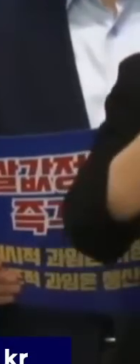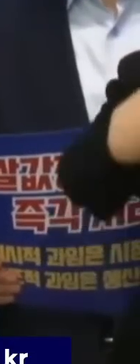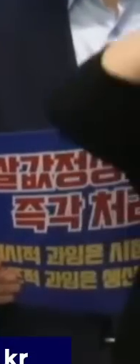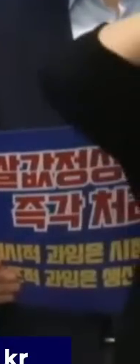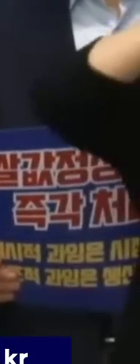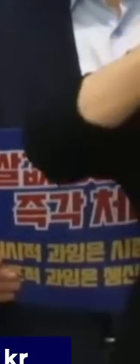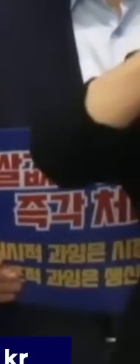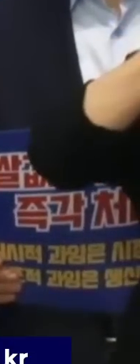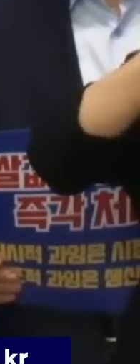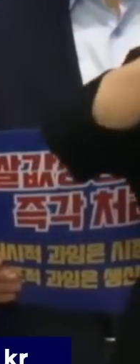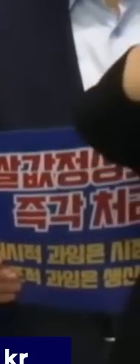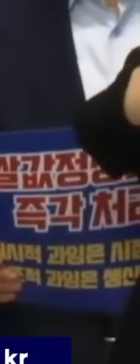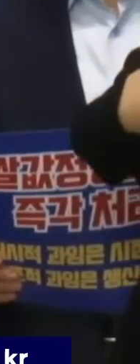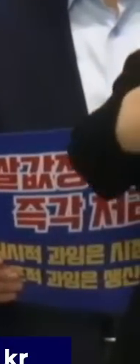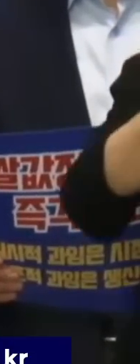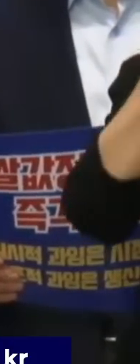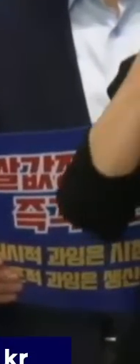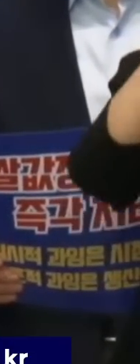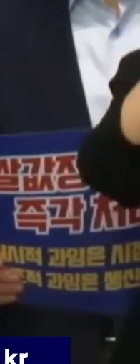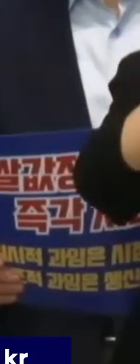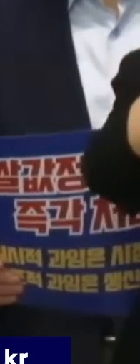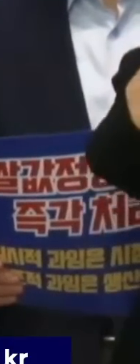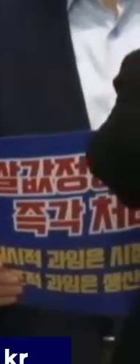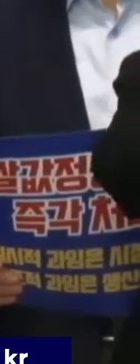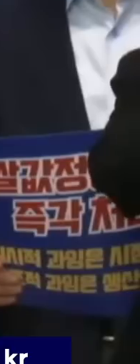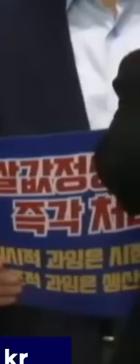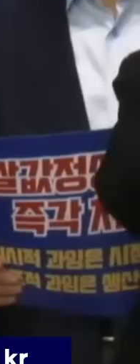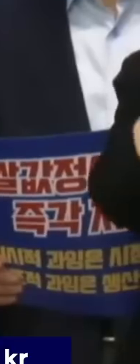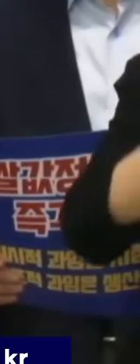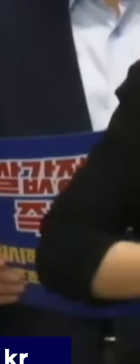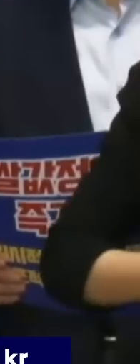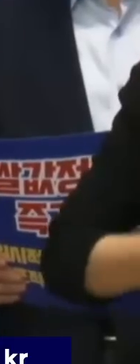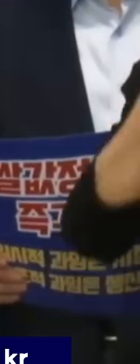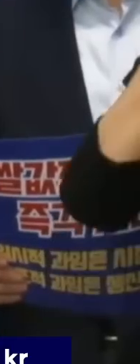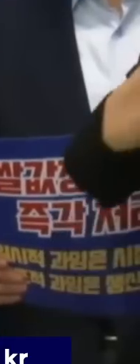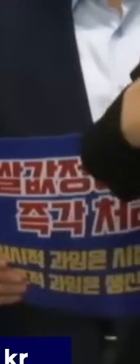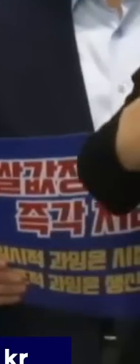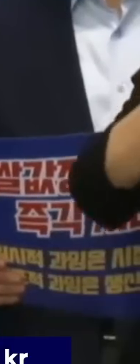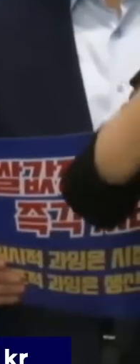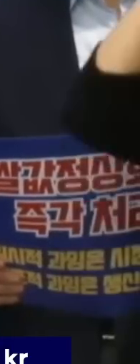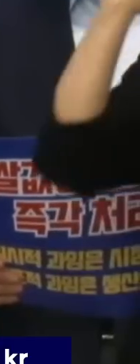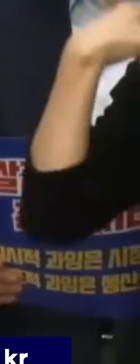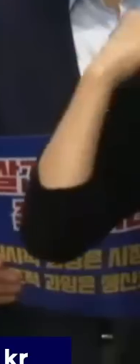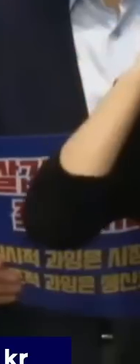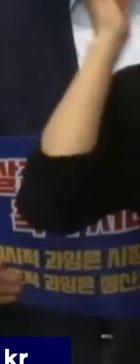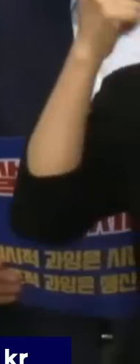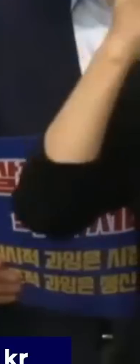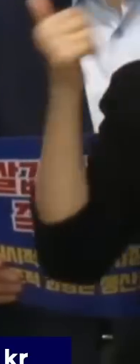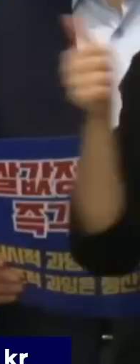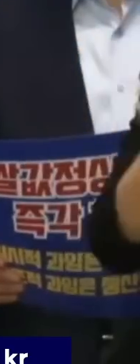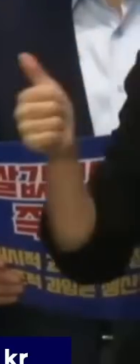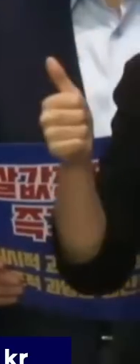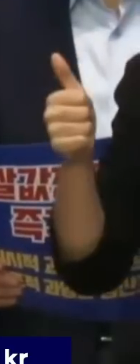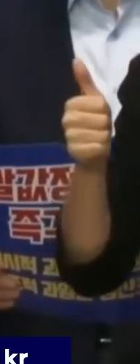지원 근거를 양곡관리법에 명확히 담아야 합니다. 쌀값은 정권의 입맛이나 재정당국의